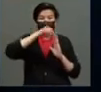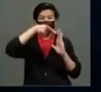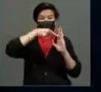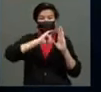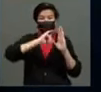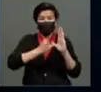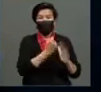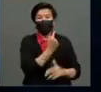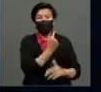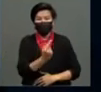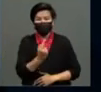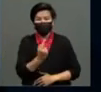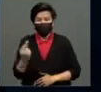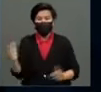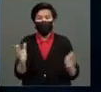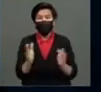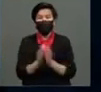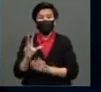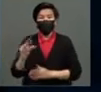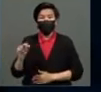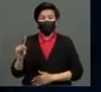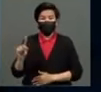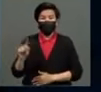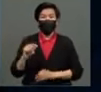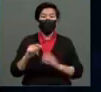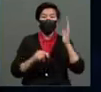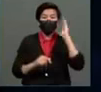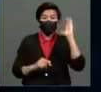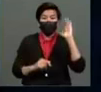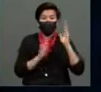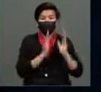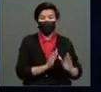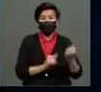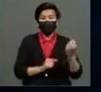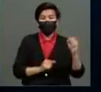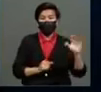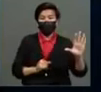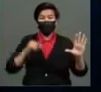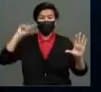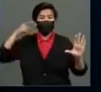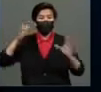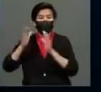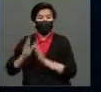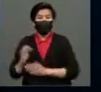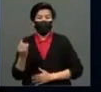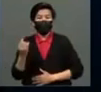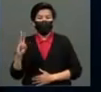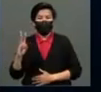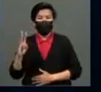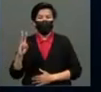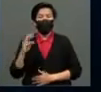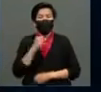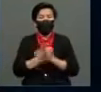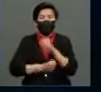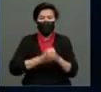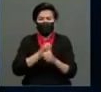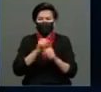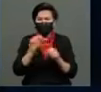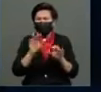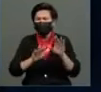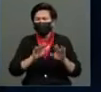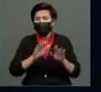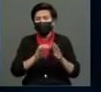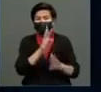นะครับทั้งหมดนี้เป็นผู้ชาย15ผู้หญิง16อายุค่ากลางอยู่ที่65ปีนะ